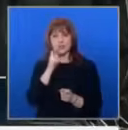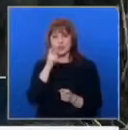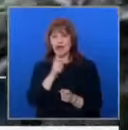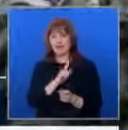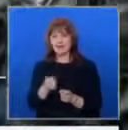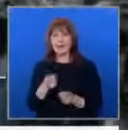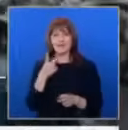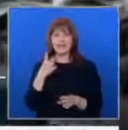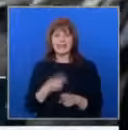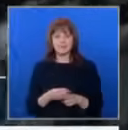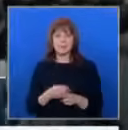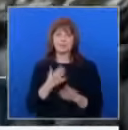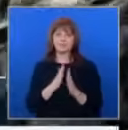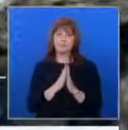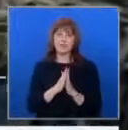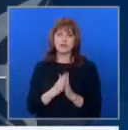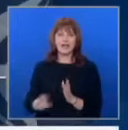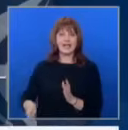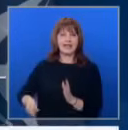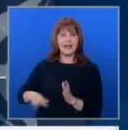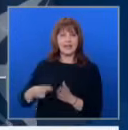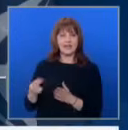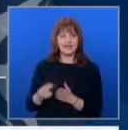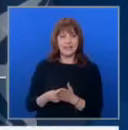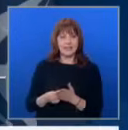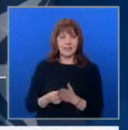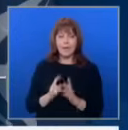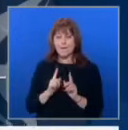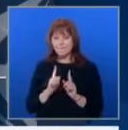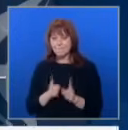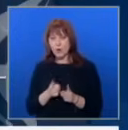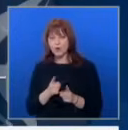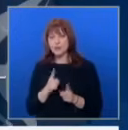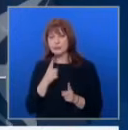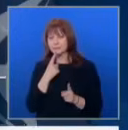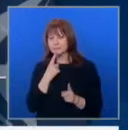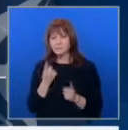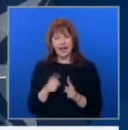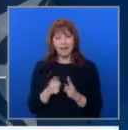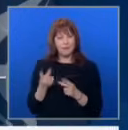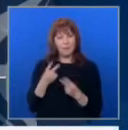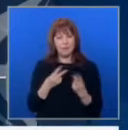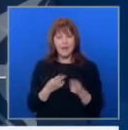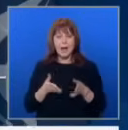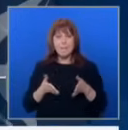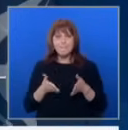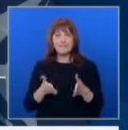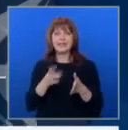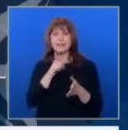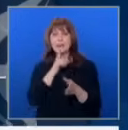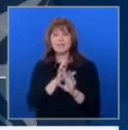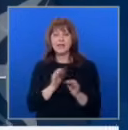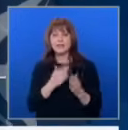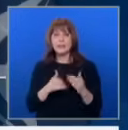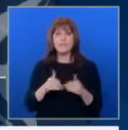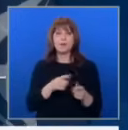да спират, призова генералният секретар на НАТО. Може да звучи като парадокс, но пътят към мира – това са